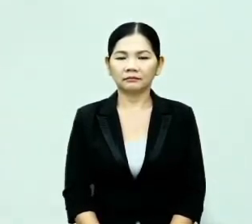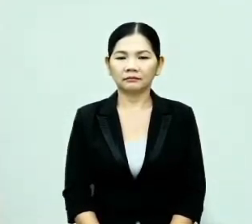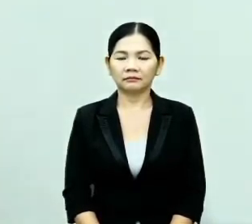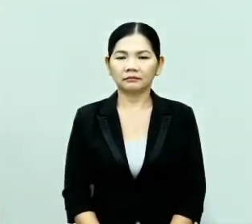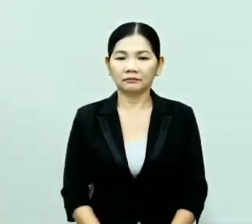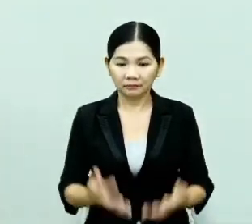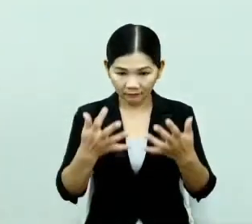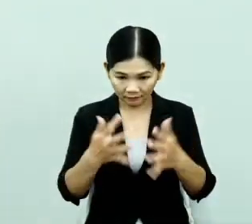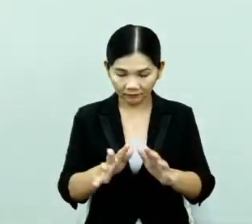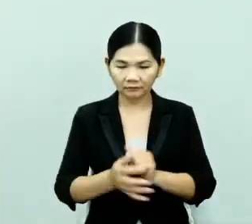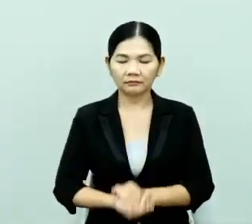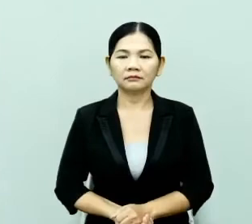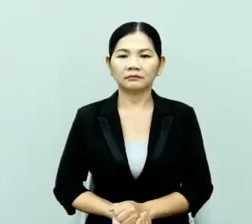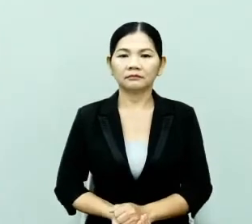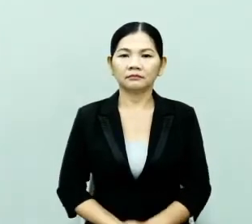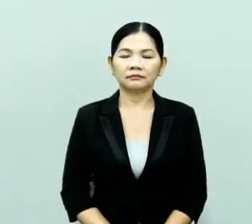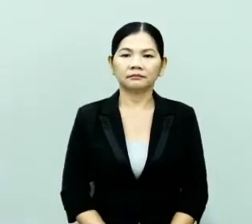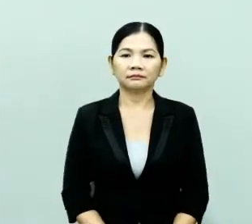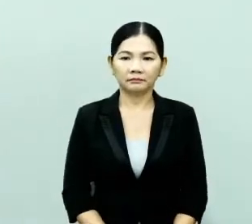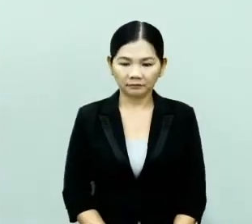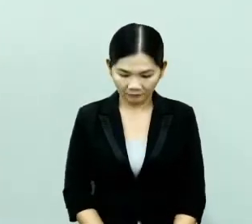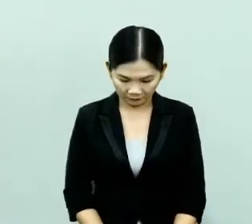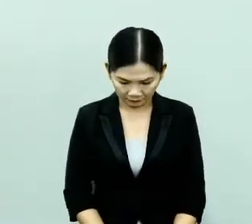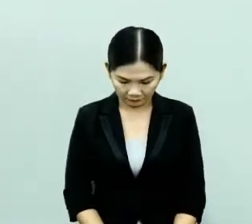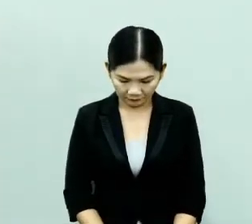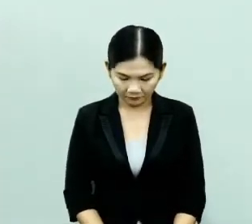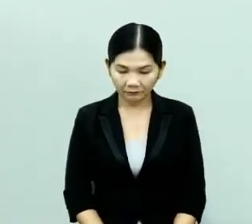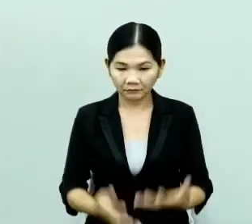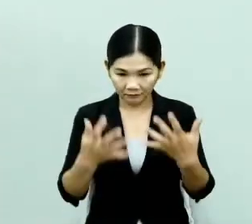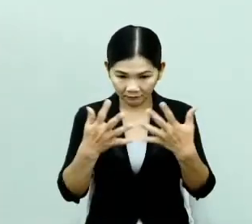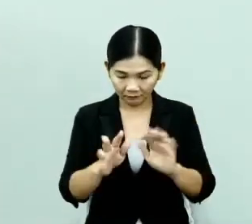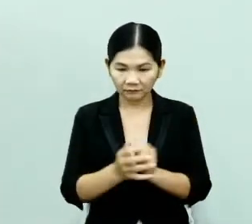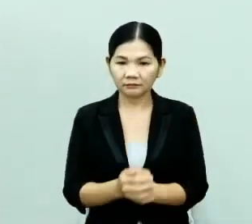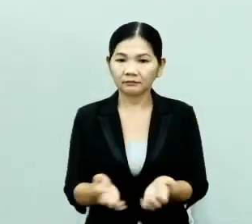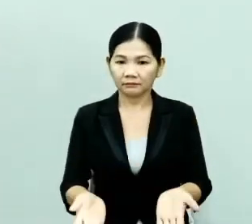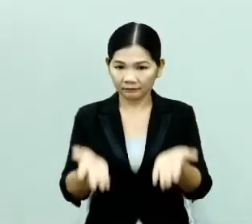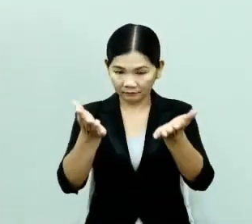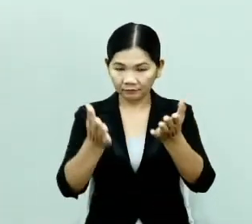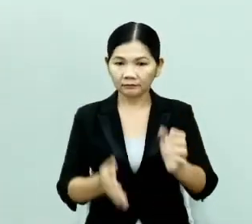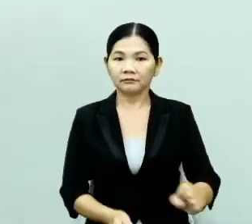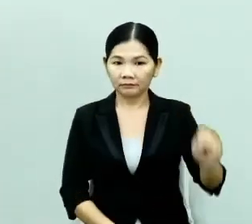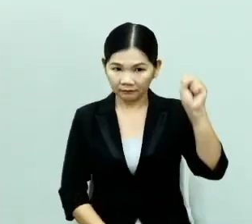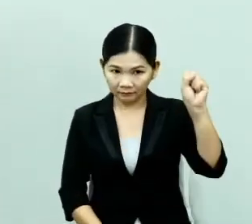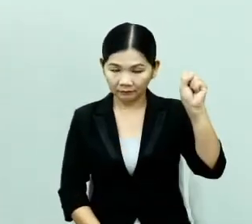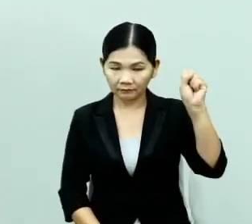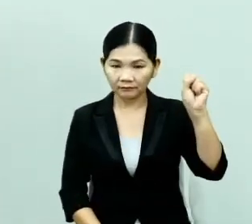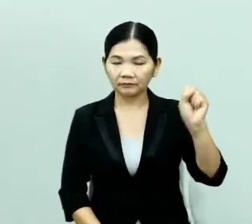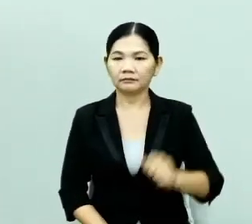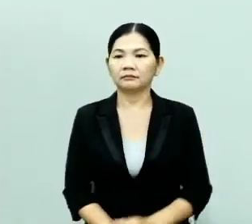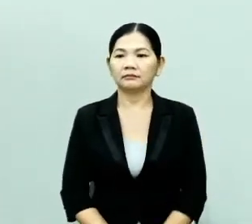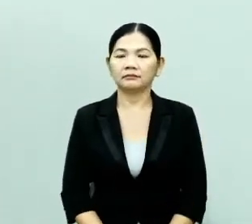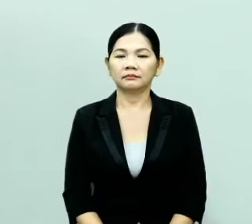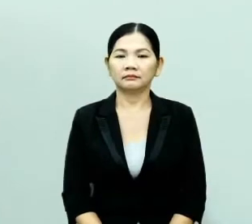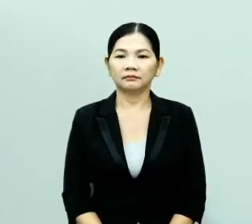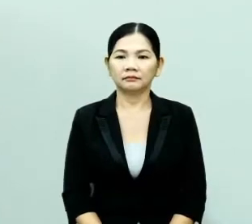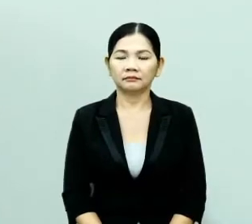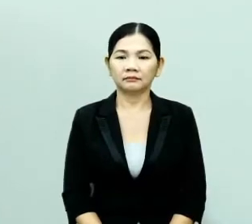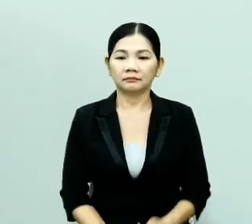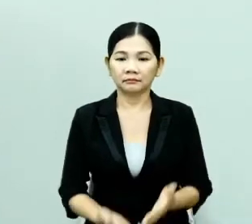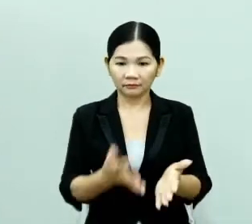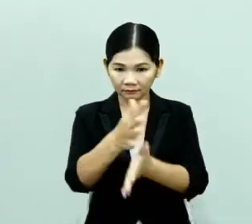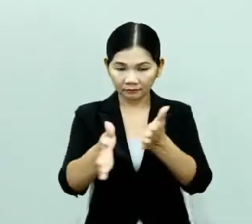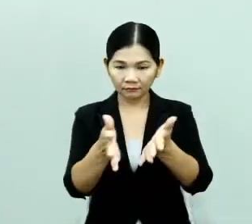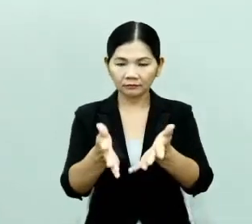ចារួចរាល់ហើយឬនៅកូនចាបើរួចរាល់ហើយកូនលើកឡើងចាកូនអានឲ្